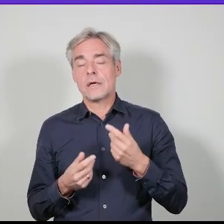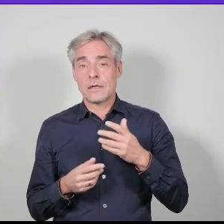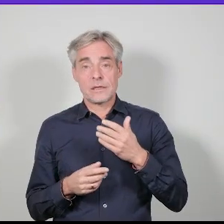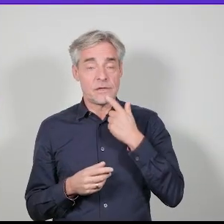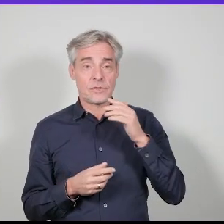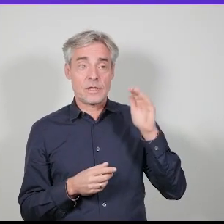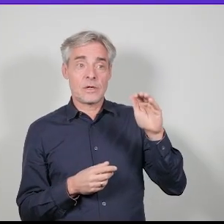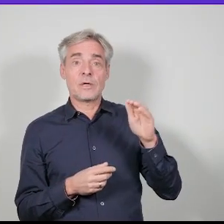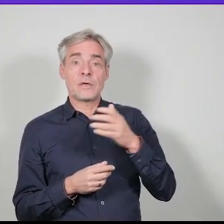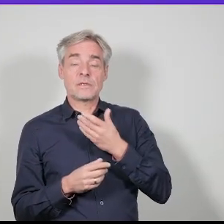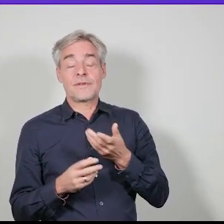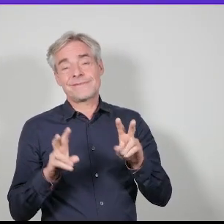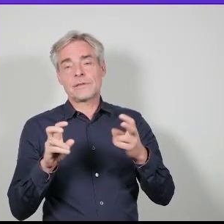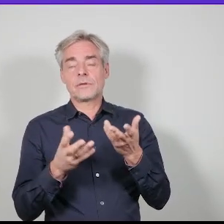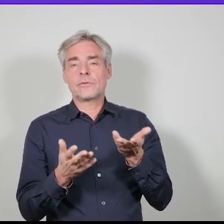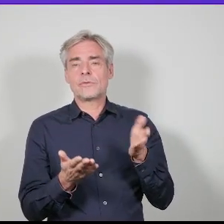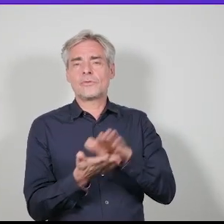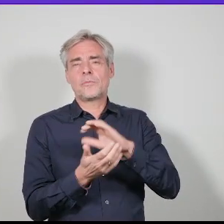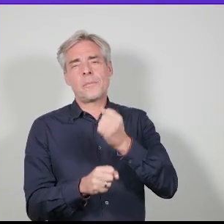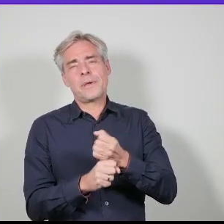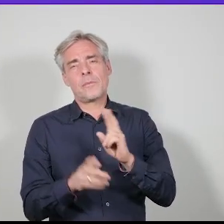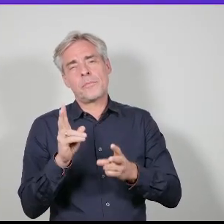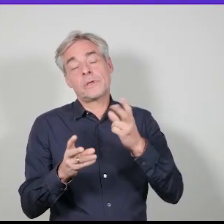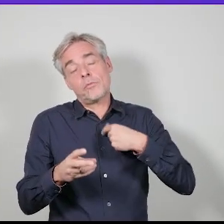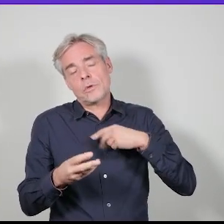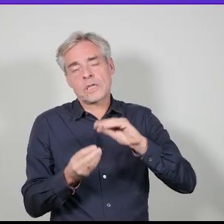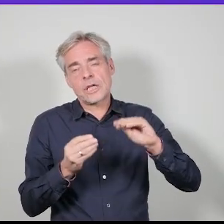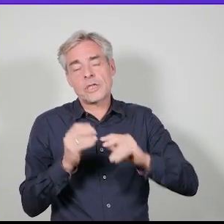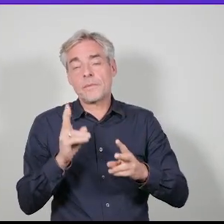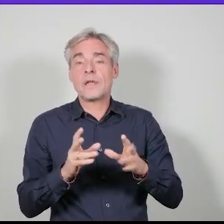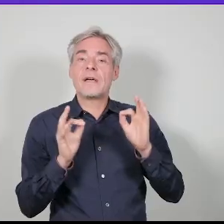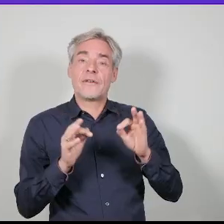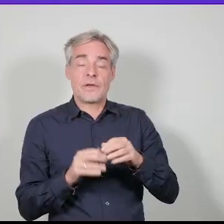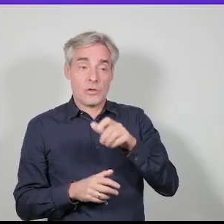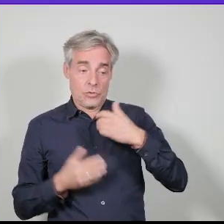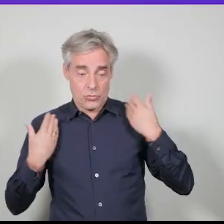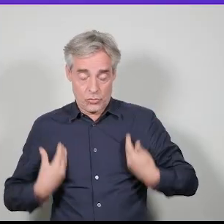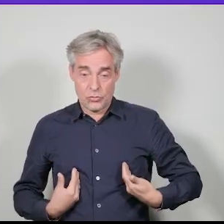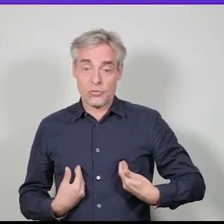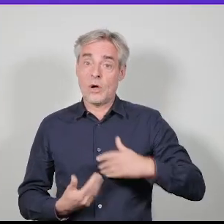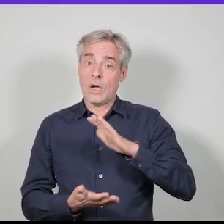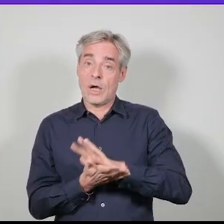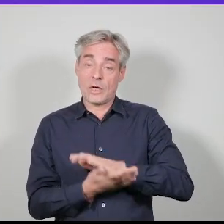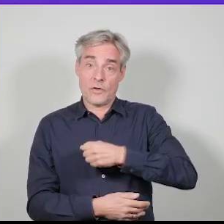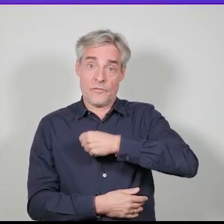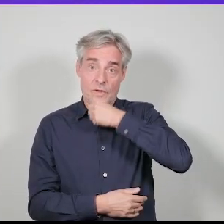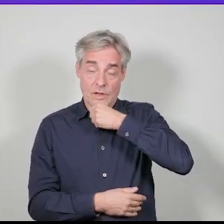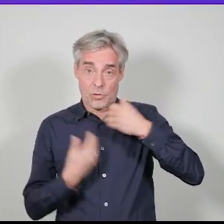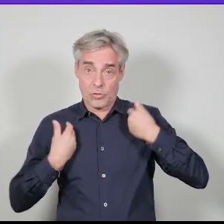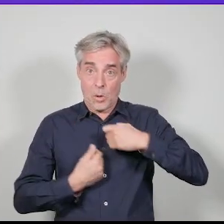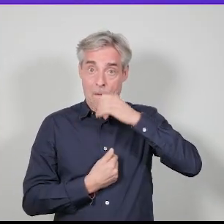interpeller, j'utilise le terme de double peine, c'est peut-être un peu excessif, mais il y a la question de notre propre vieillissement en tant que parents, dont il faut